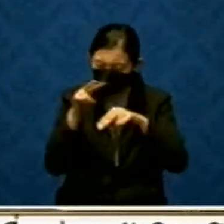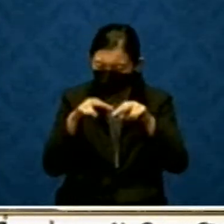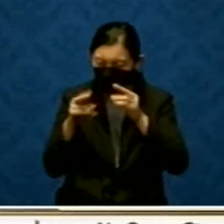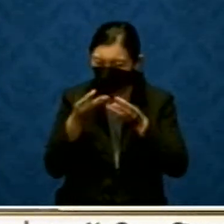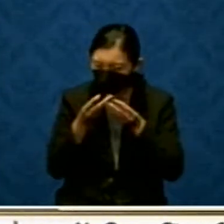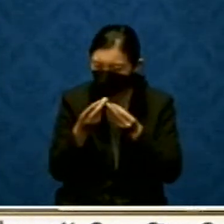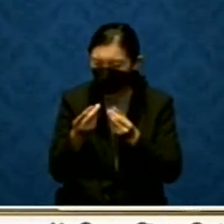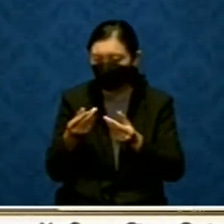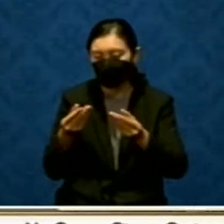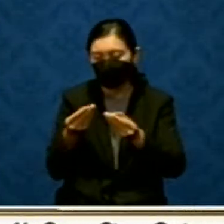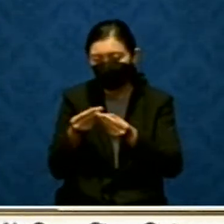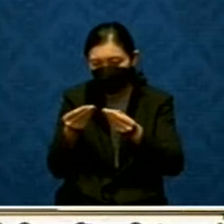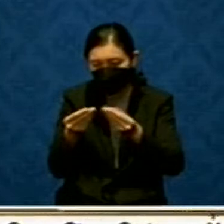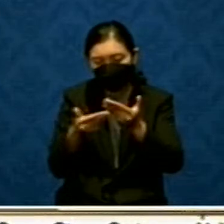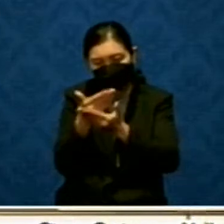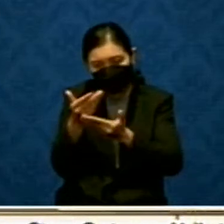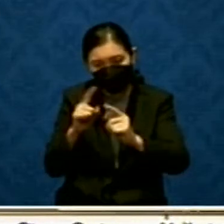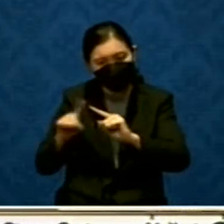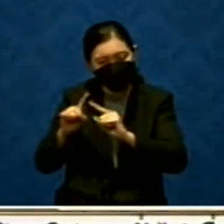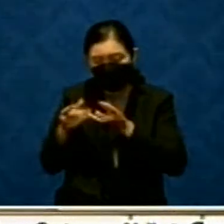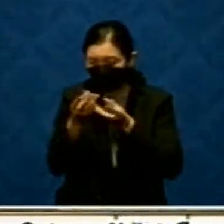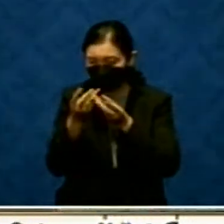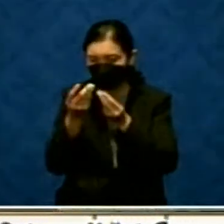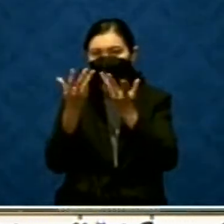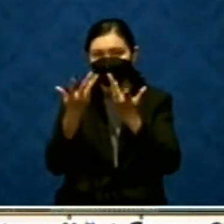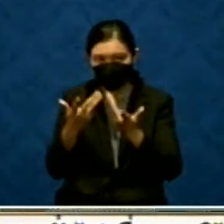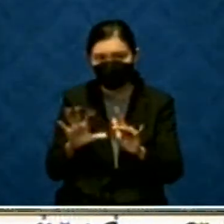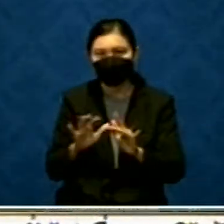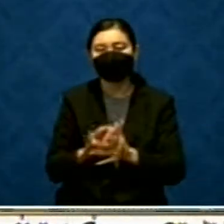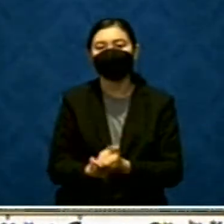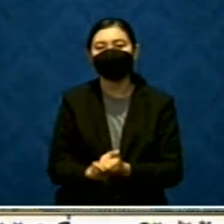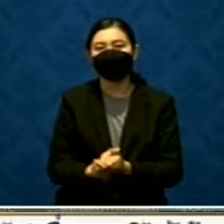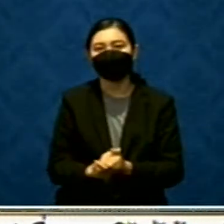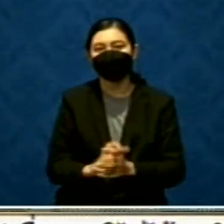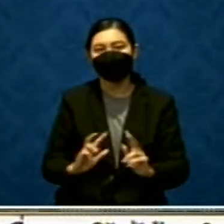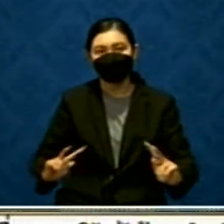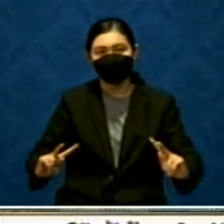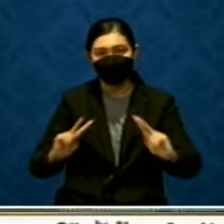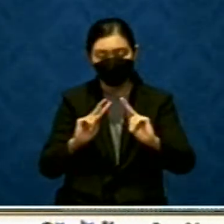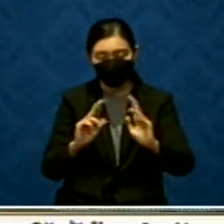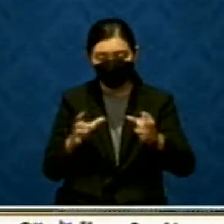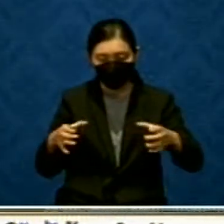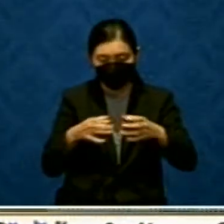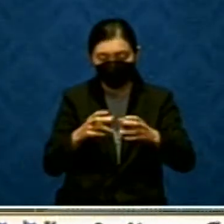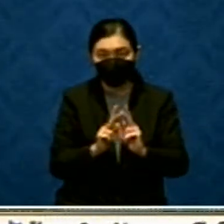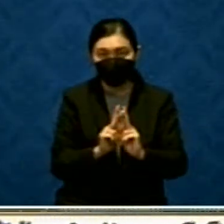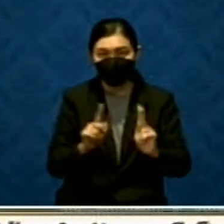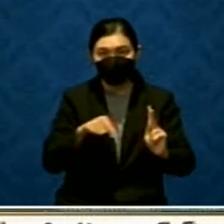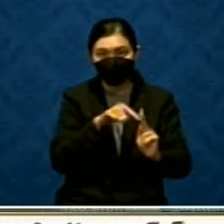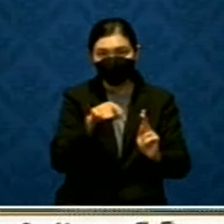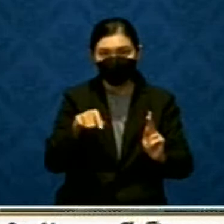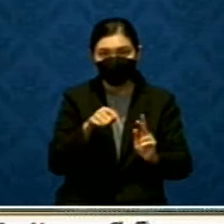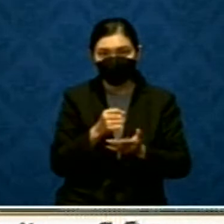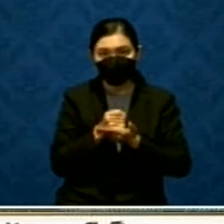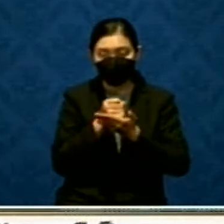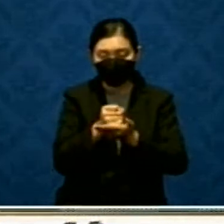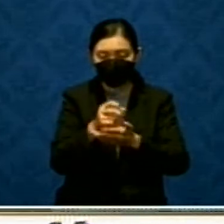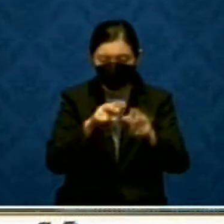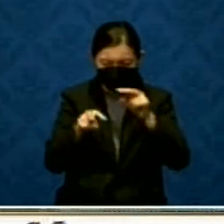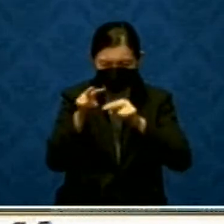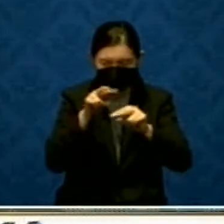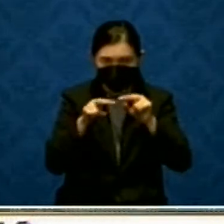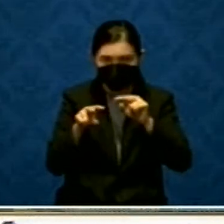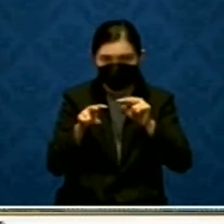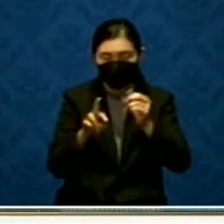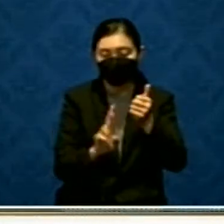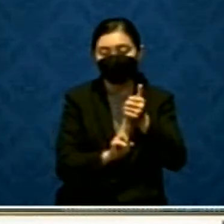แล้วมาที่กระทรวงนะครับกระทรวงก็จะมีคณะทำงานในการที่จะดูเรื่องนี้นะครับตั้งแต่ท่านรองปลัด